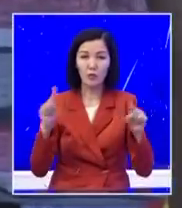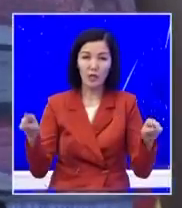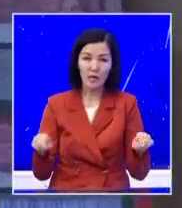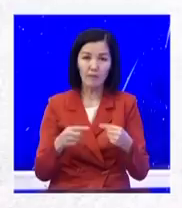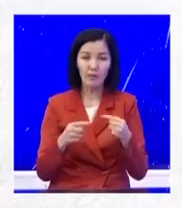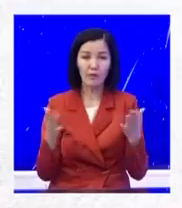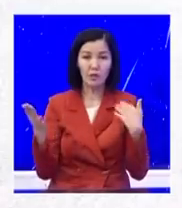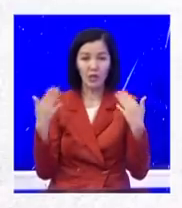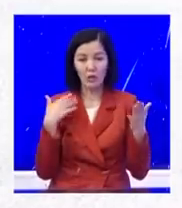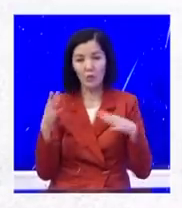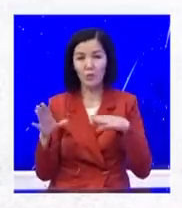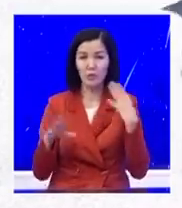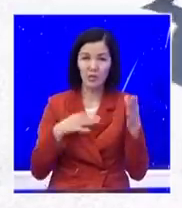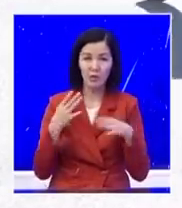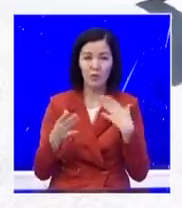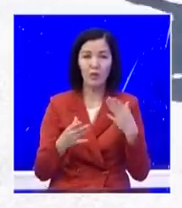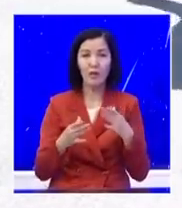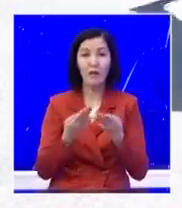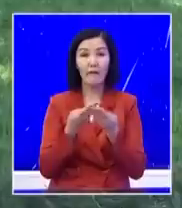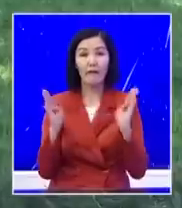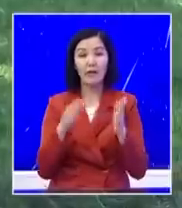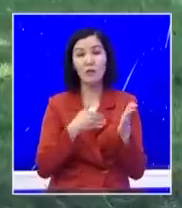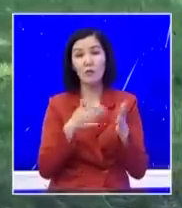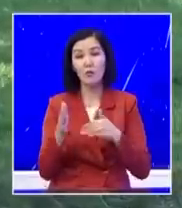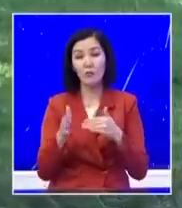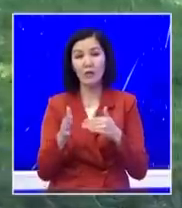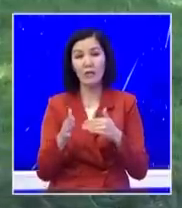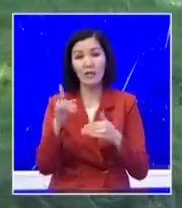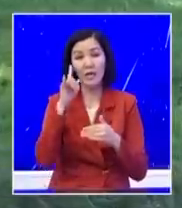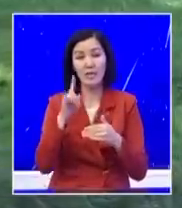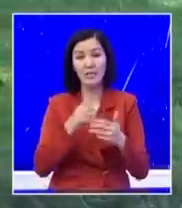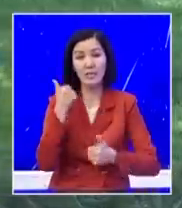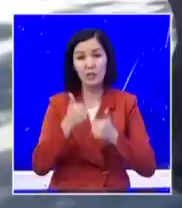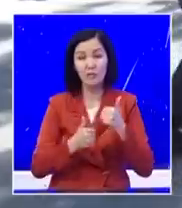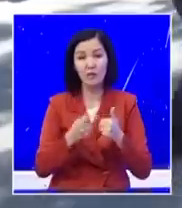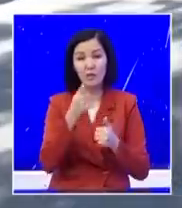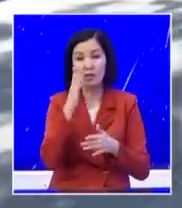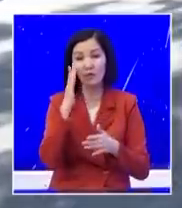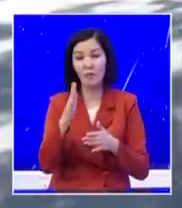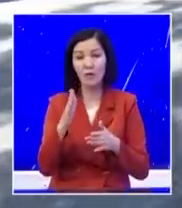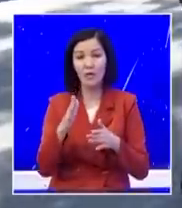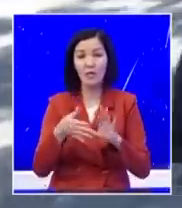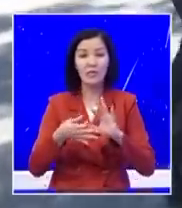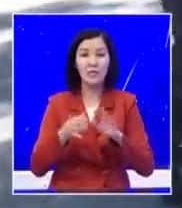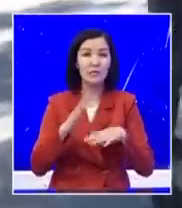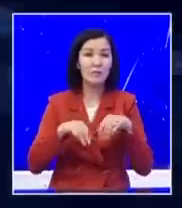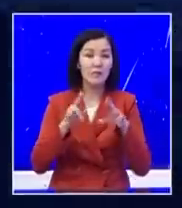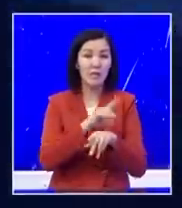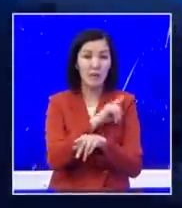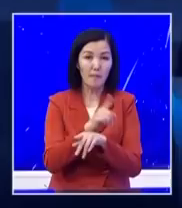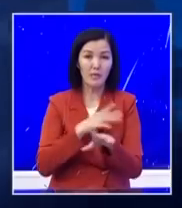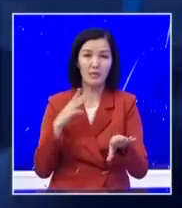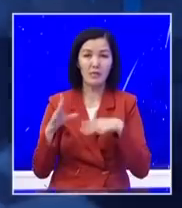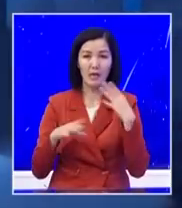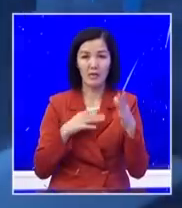беретін жаттығулар дейді мамандар. Карантин алынып, ел біріншілігінің өтер күні белгіленген сәтте арнайы дайындыққа көшетіндігін айтады.